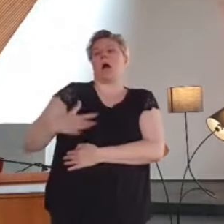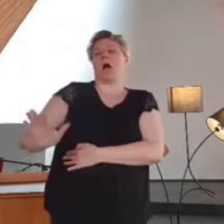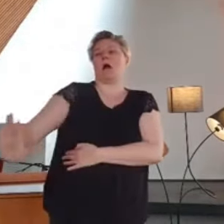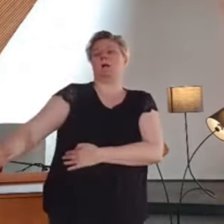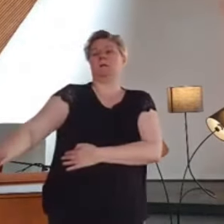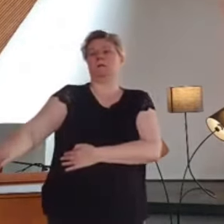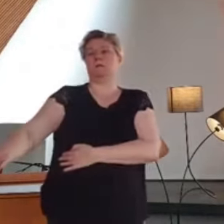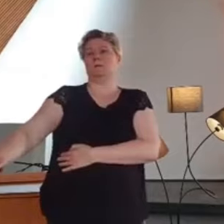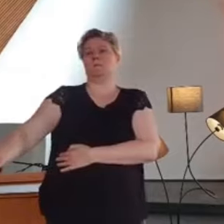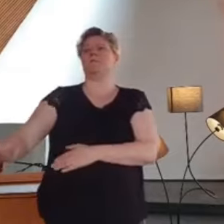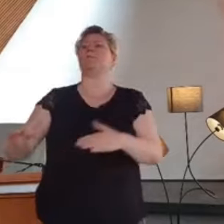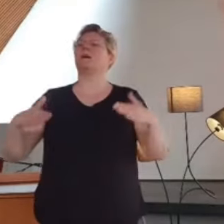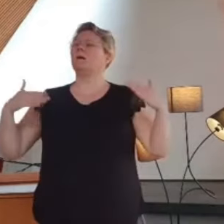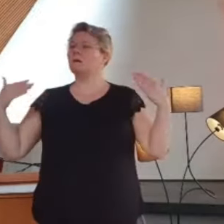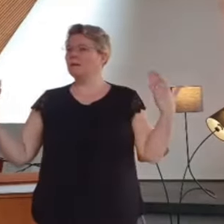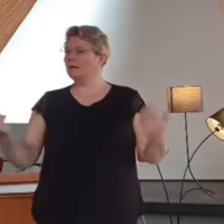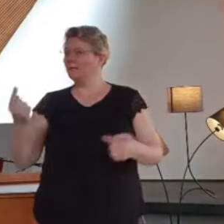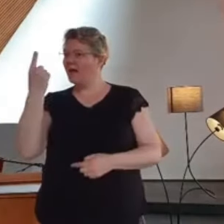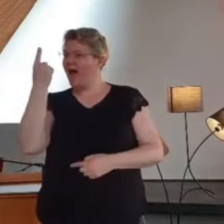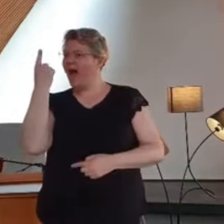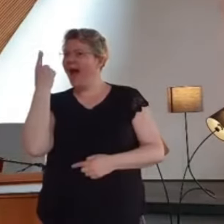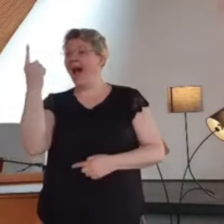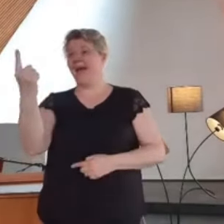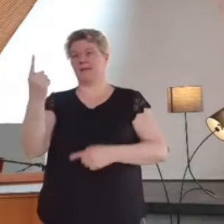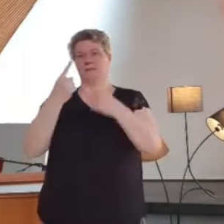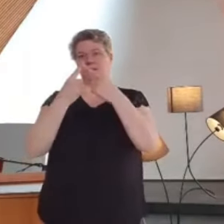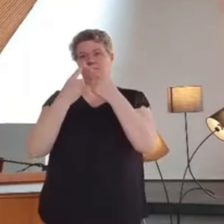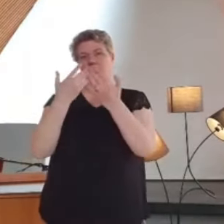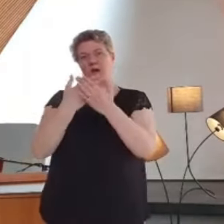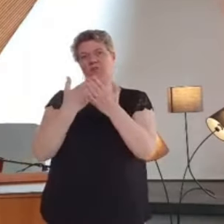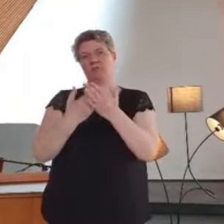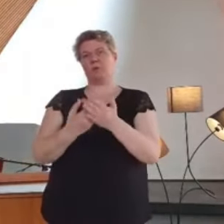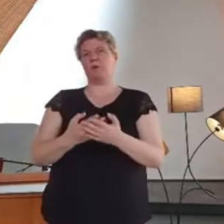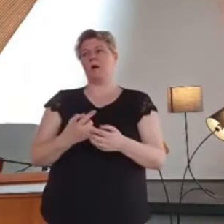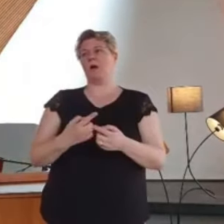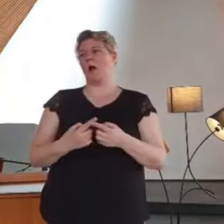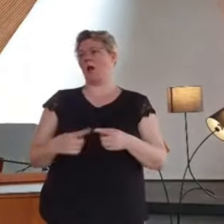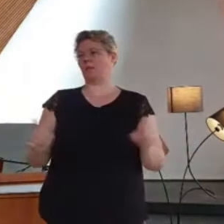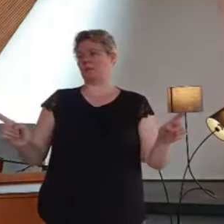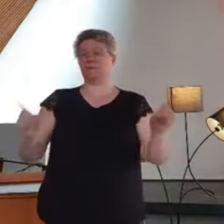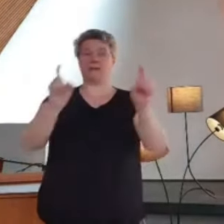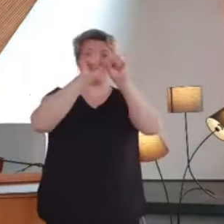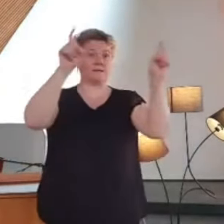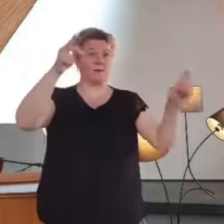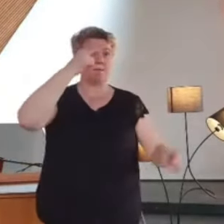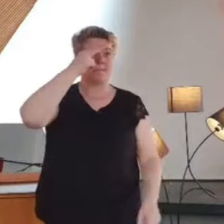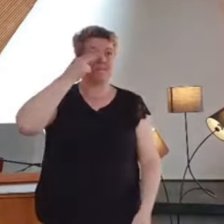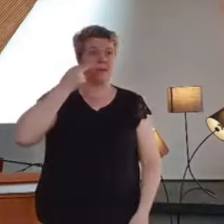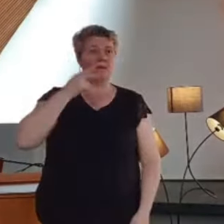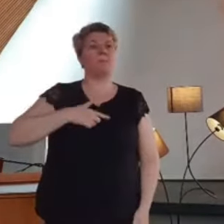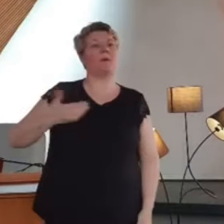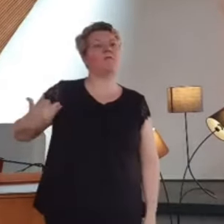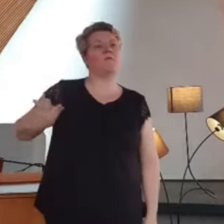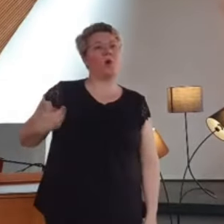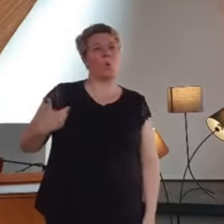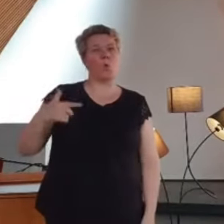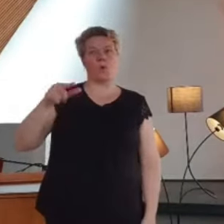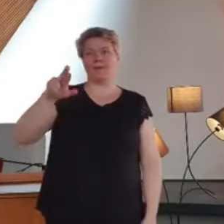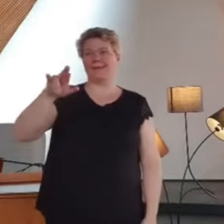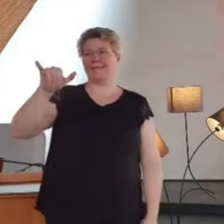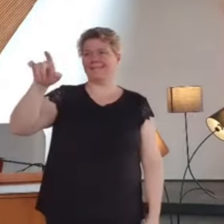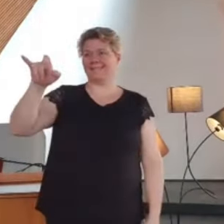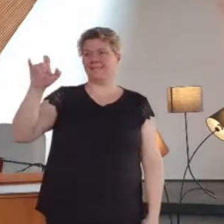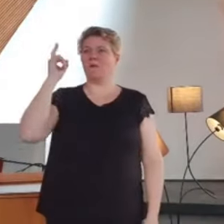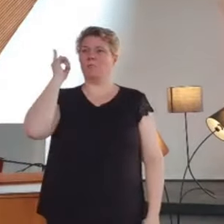Es gibt ein Sonderbeispiel, das ist die Blindheit. Meine Frau Trixi, die macht gerade